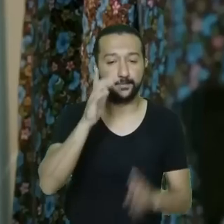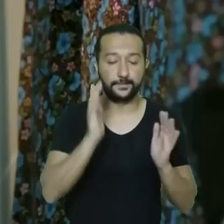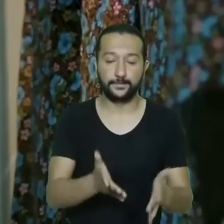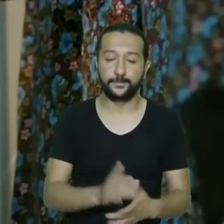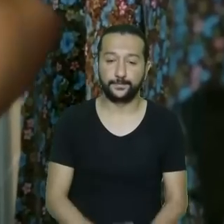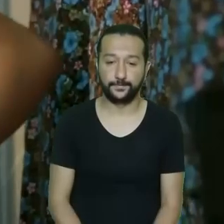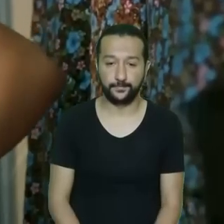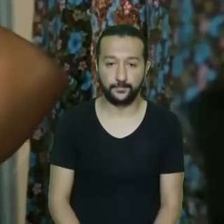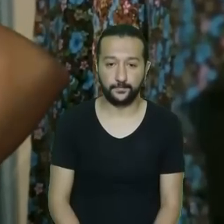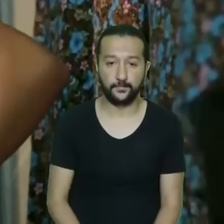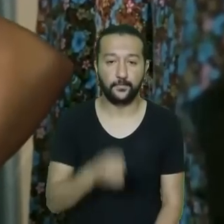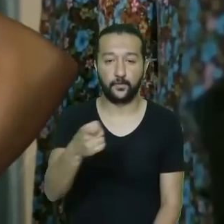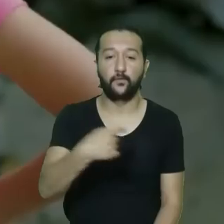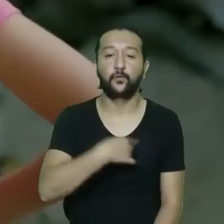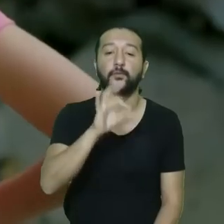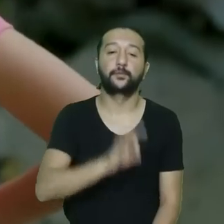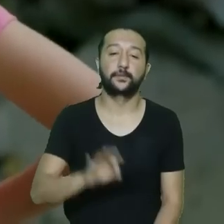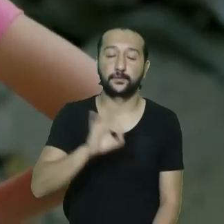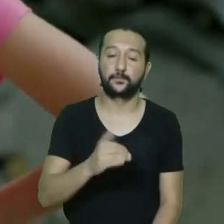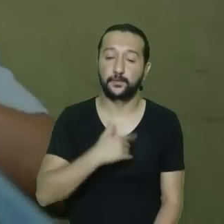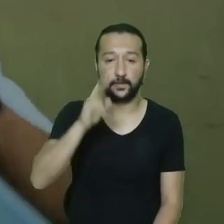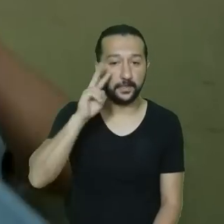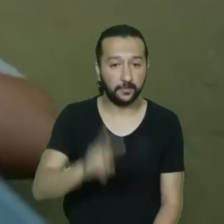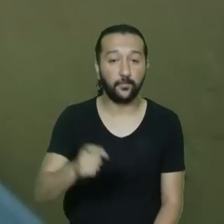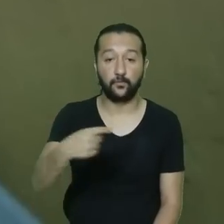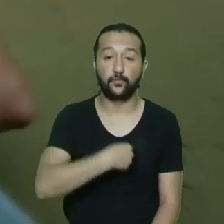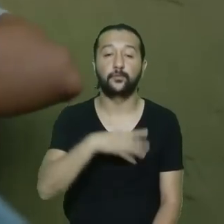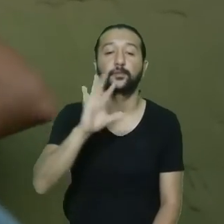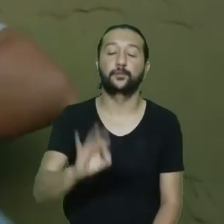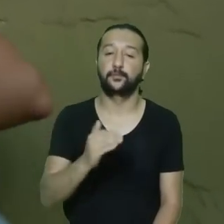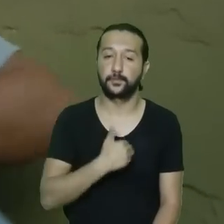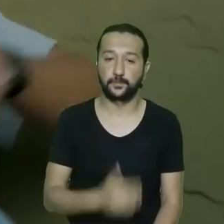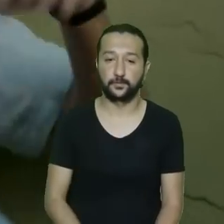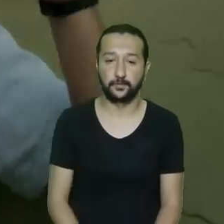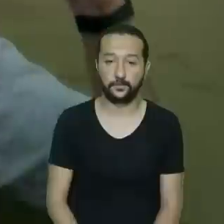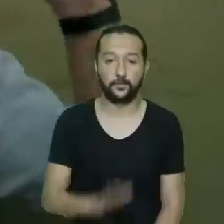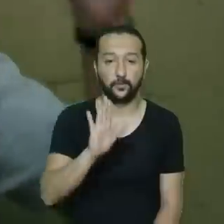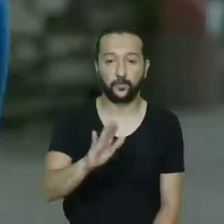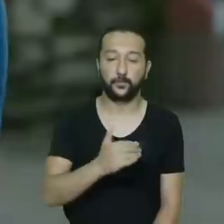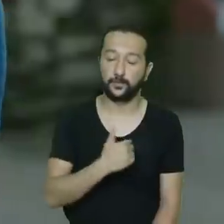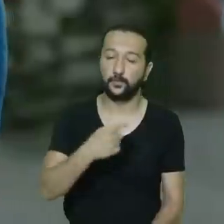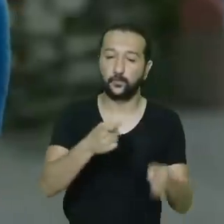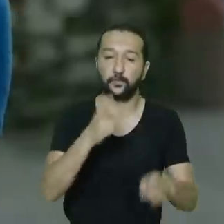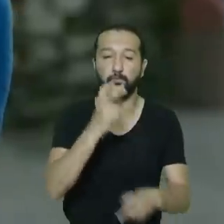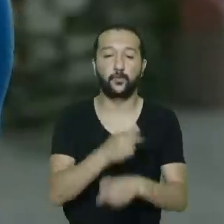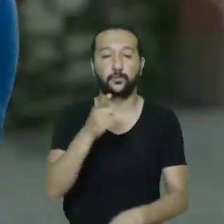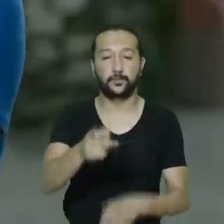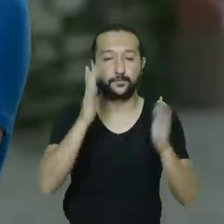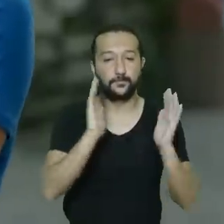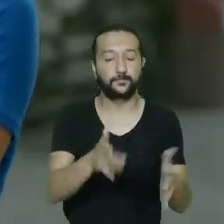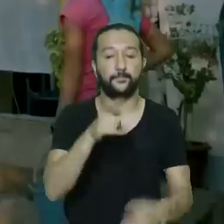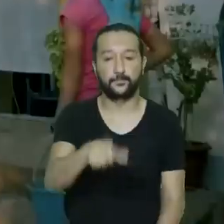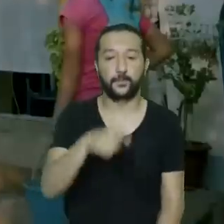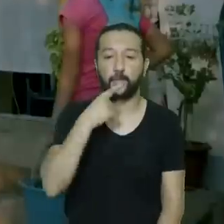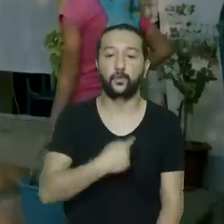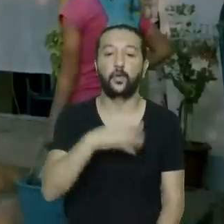Elindeki mermileri gösterdi. Fırınlamışım ben. Vallahi billahi fırınlamışım ben. Tüfek boşmuş. İlahi vallahi siz